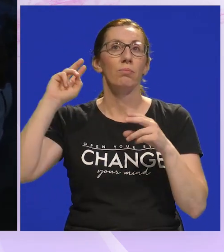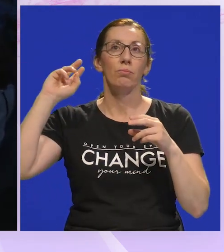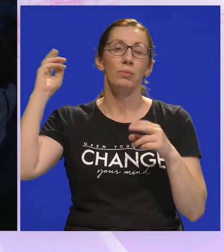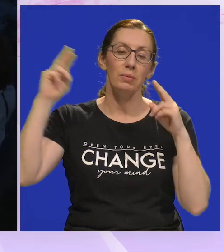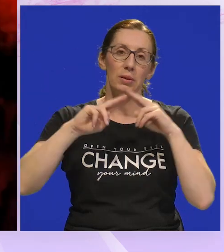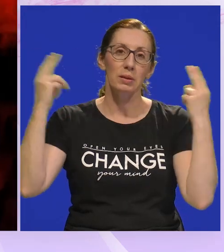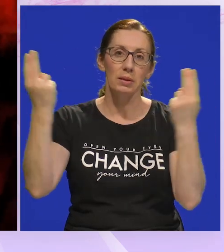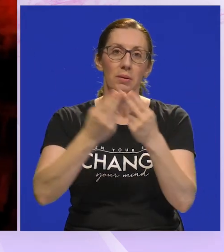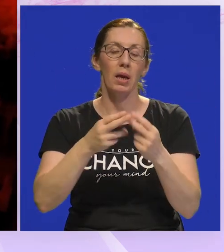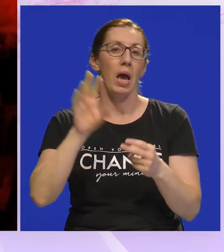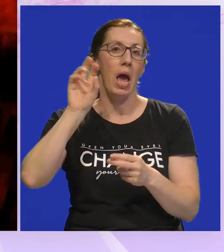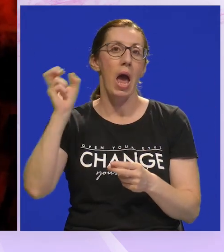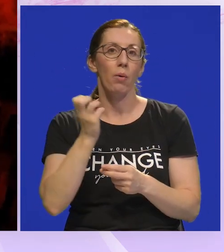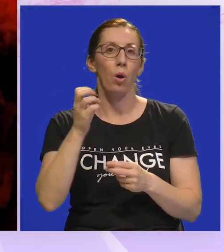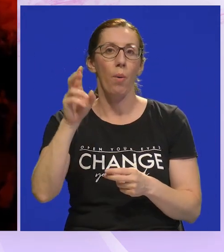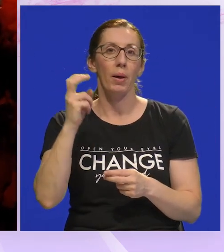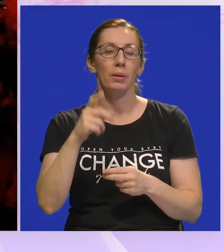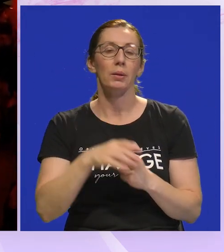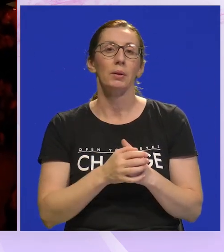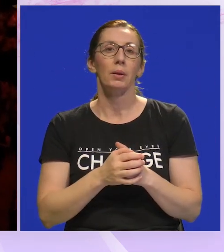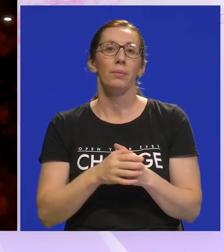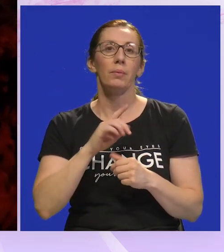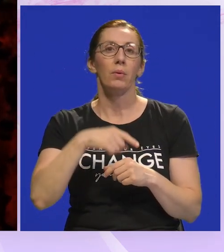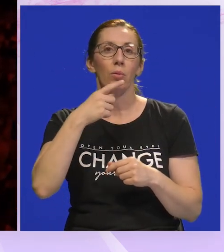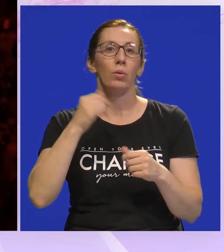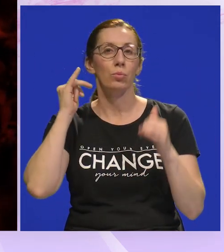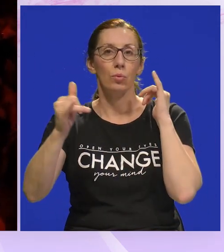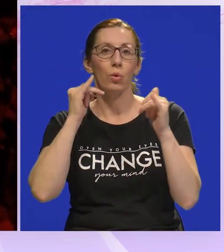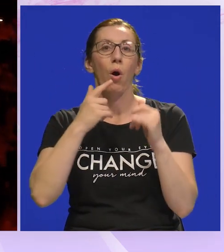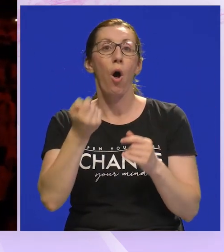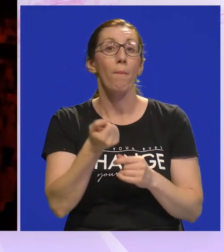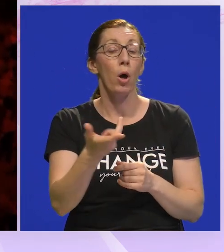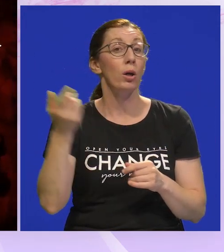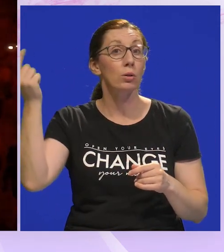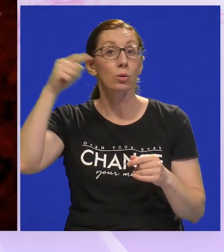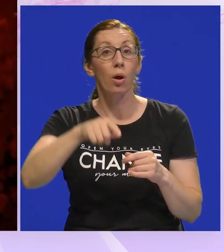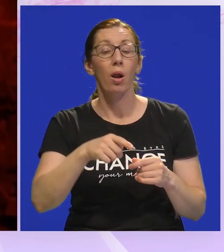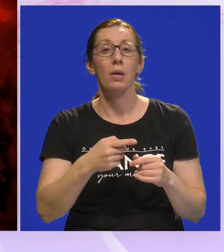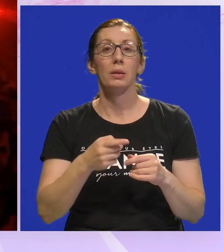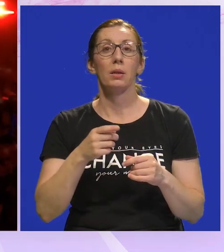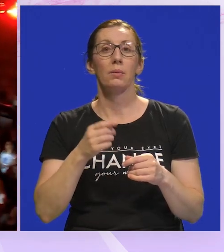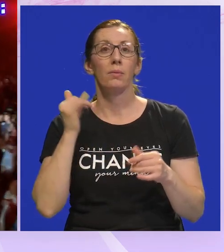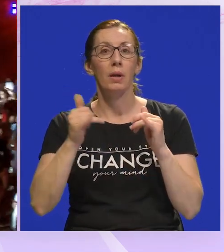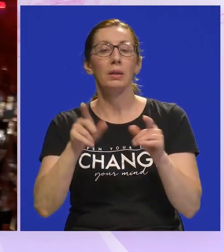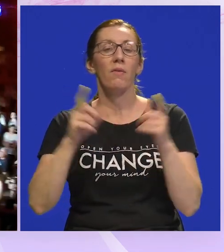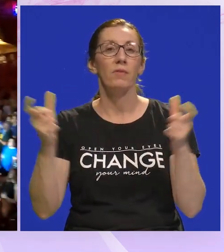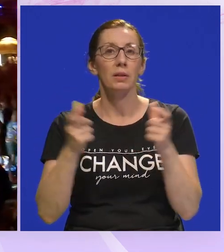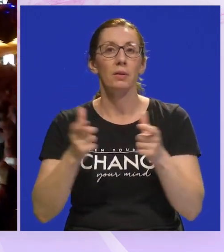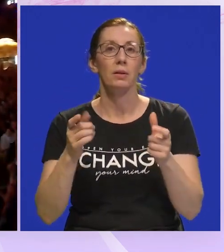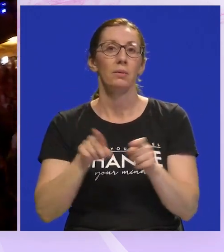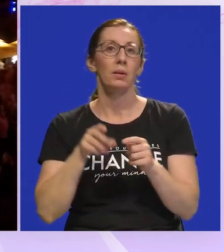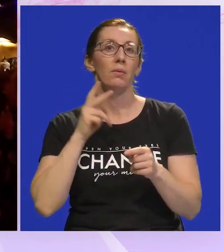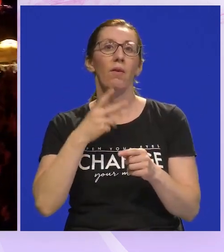diljem Europe. A to će vam kasnije direktor turističke zajednice reći o broju turista koji dolaze što